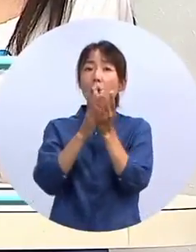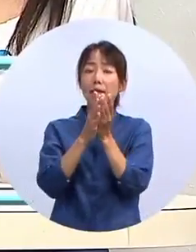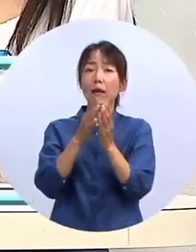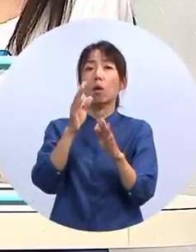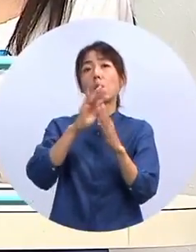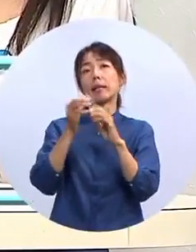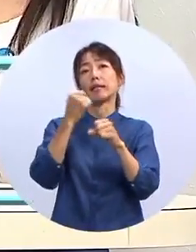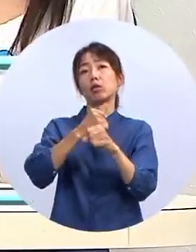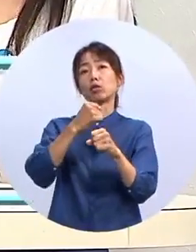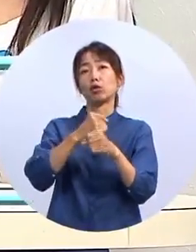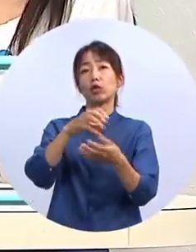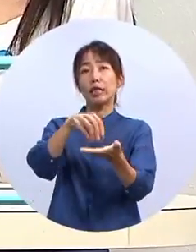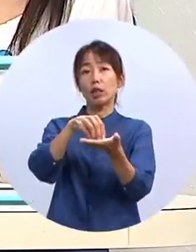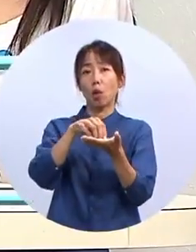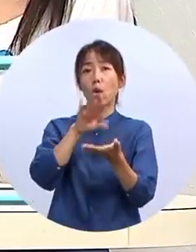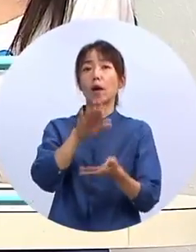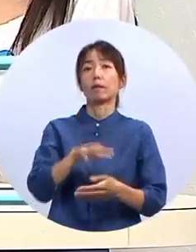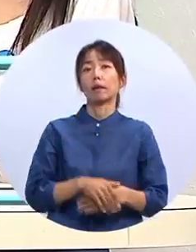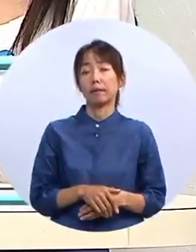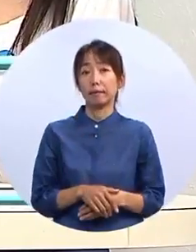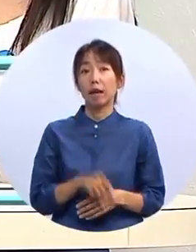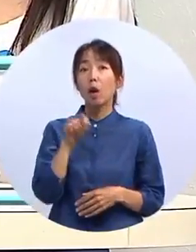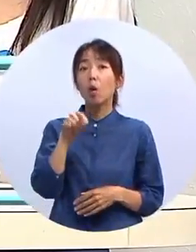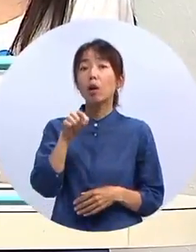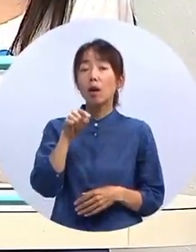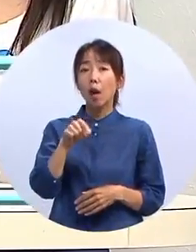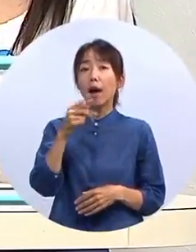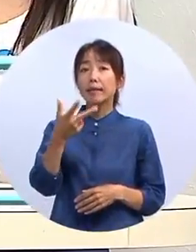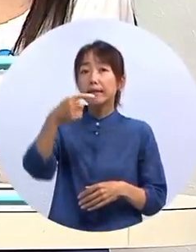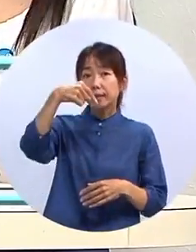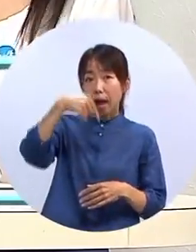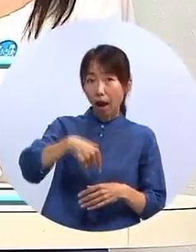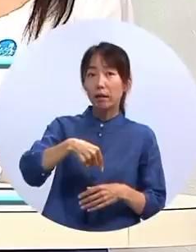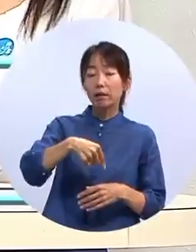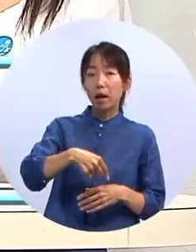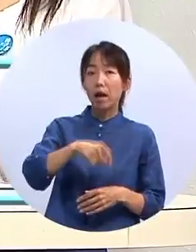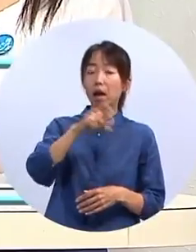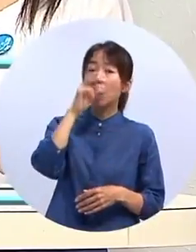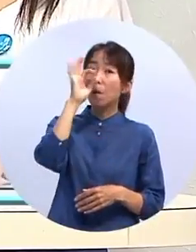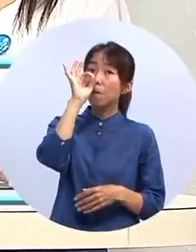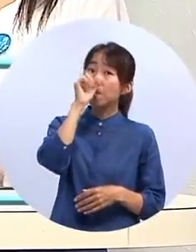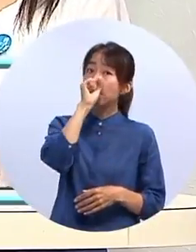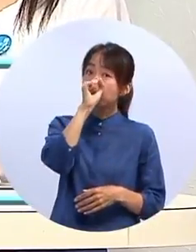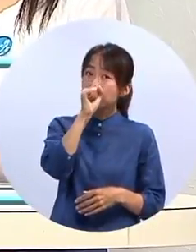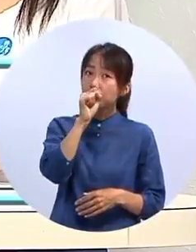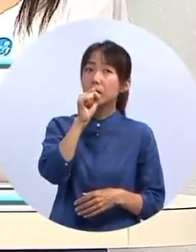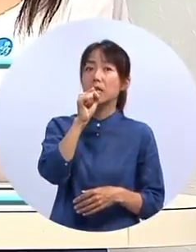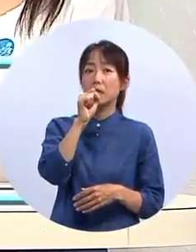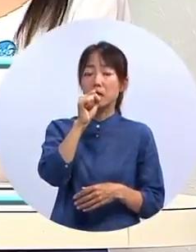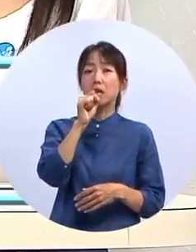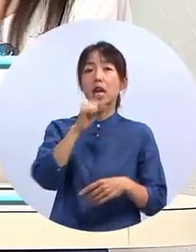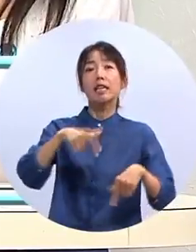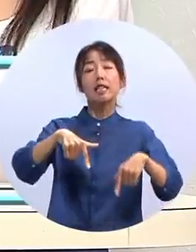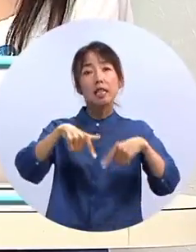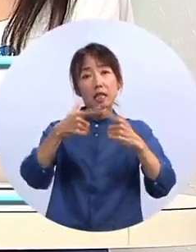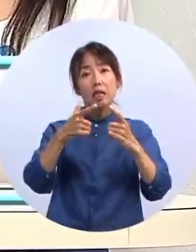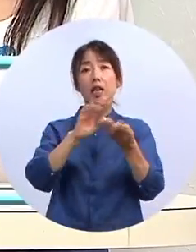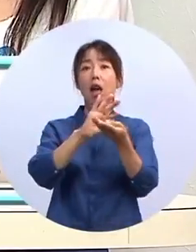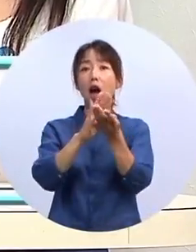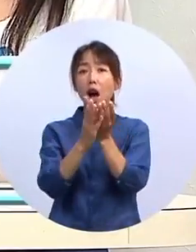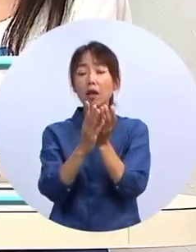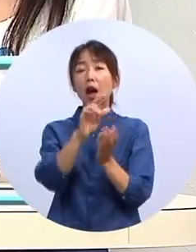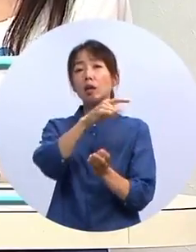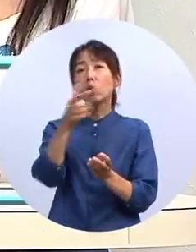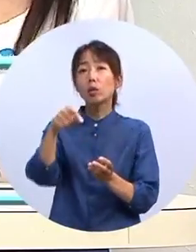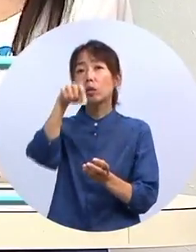というものもあります。これは市内で美観上特に優れている樹木、樹林、生垣、花壇などに